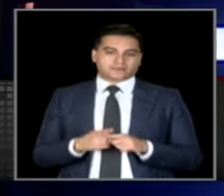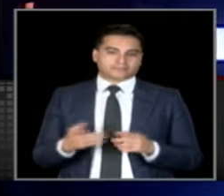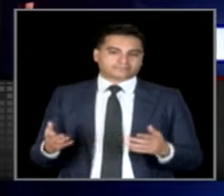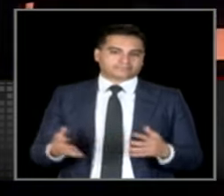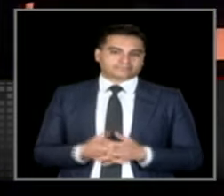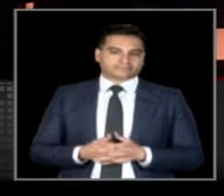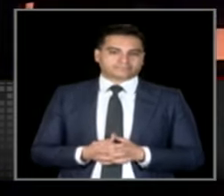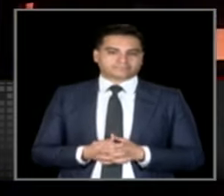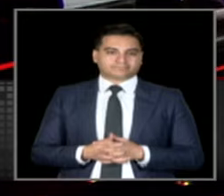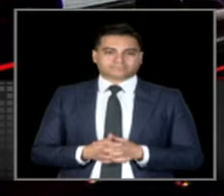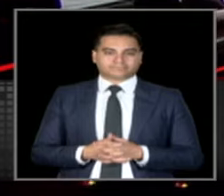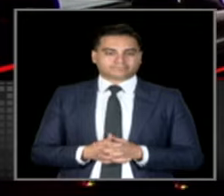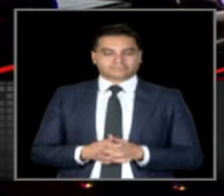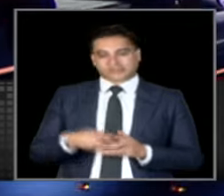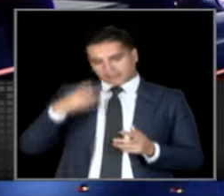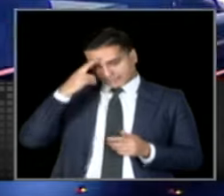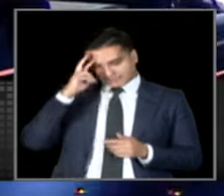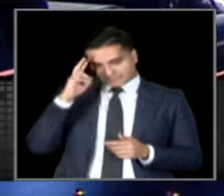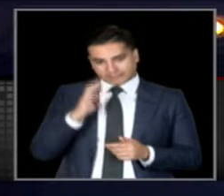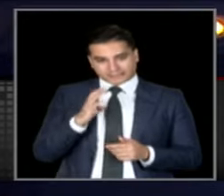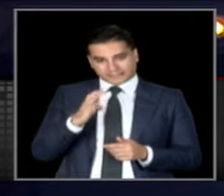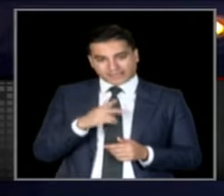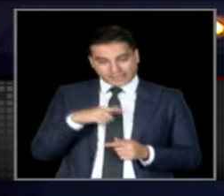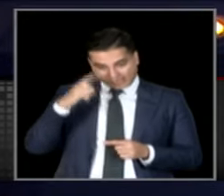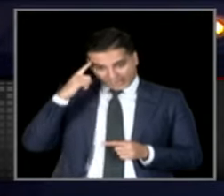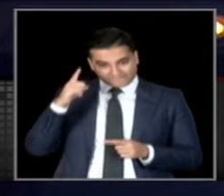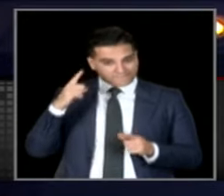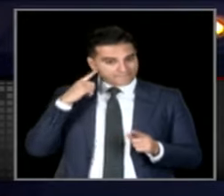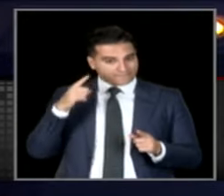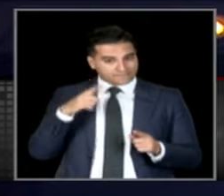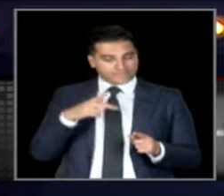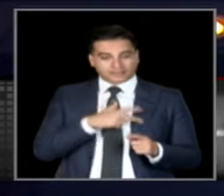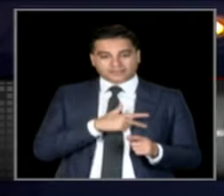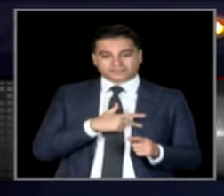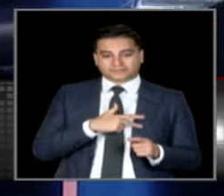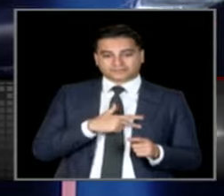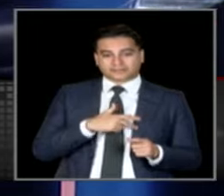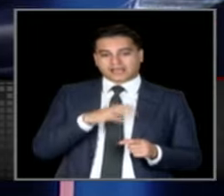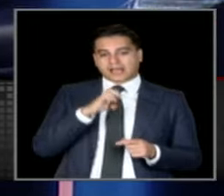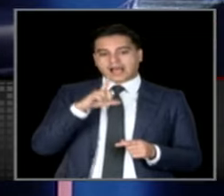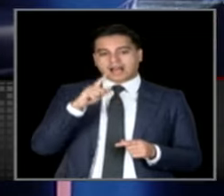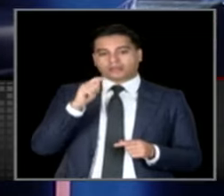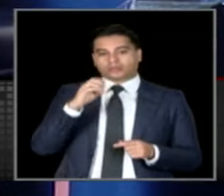أيمن، إجابة خاطئة. مين بقى؟ حد عارف؟ ألتون جون.